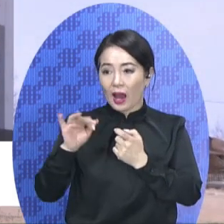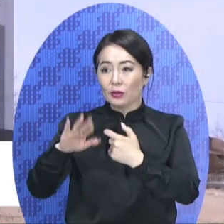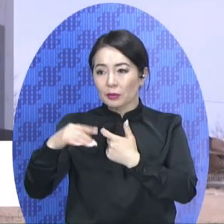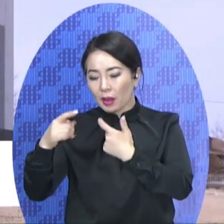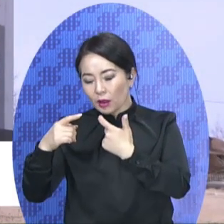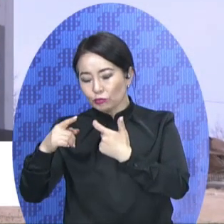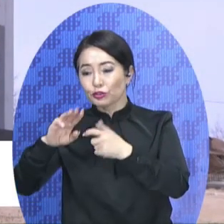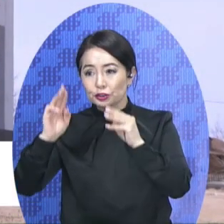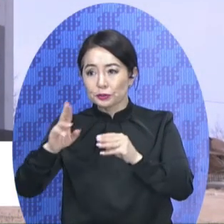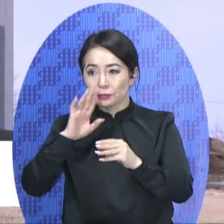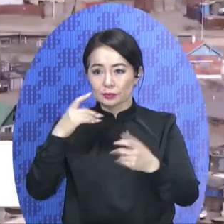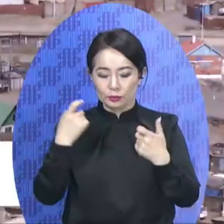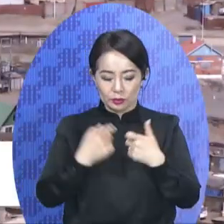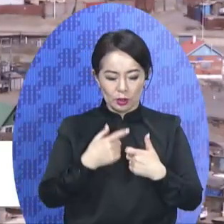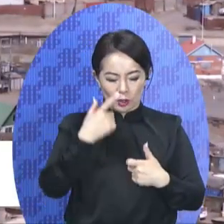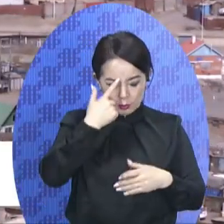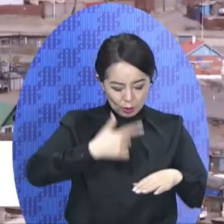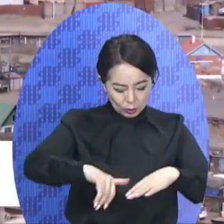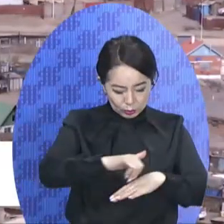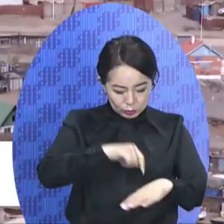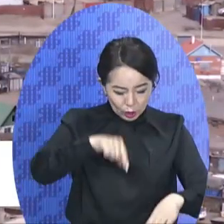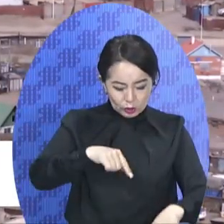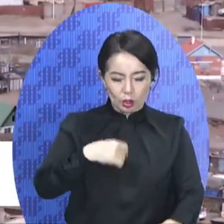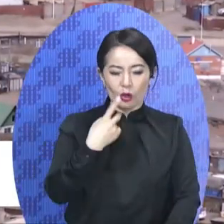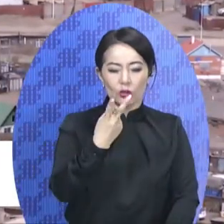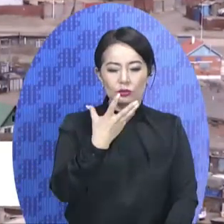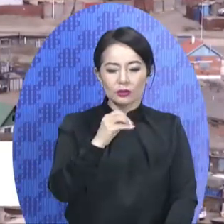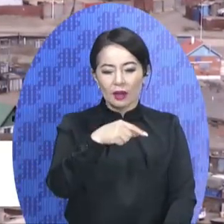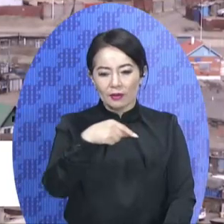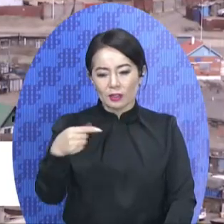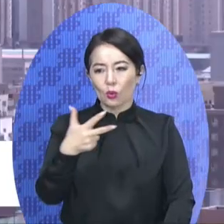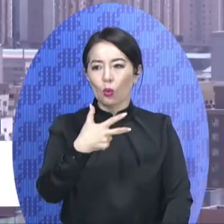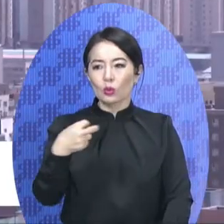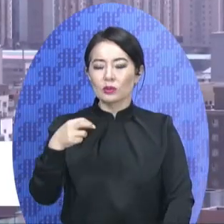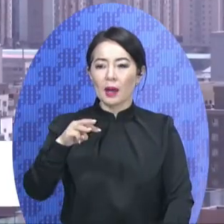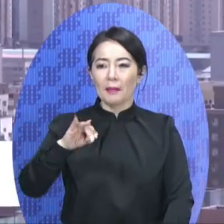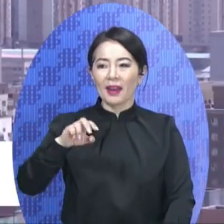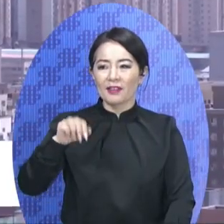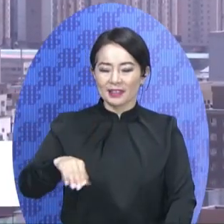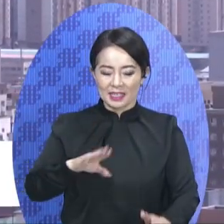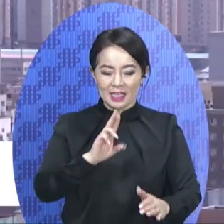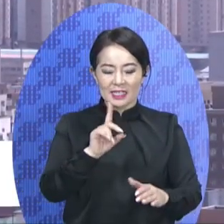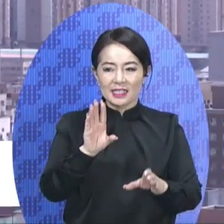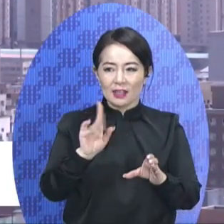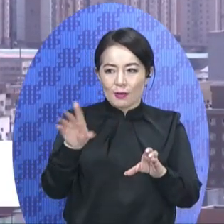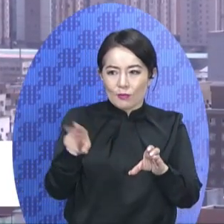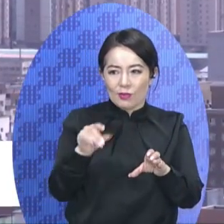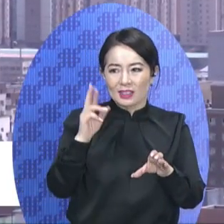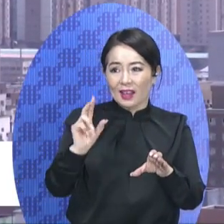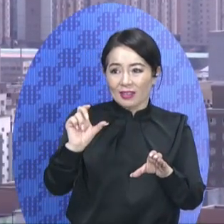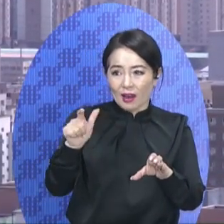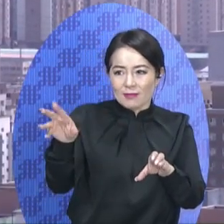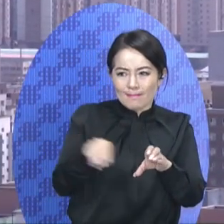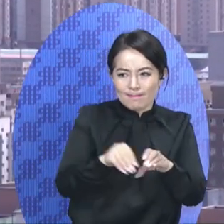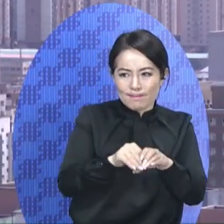Монгол улсын хэмжээнд нэн тэргуунд 250-аас 300 мегаваттын цэнэг хураагуурын систем шаардлагатай юм байна.